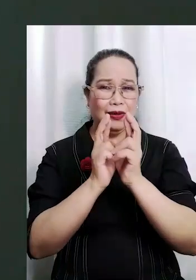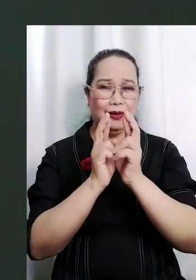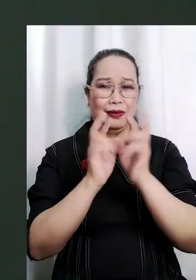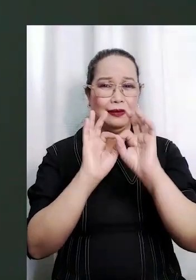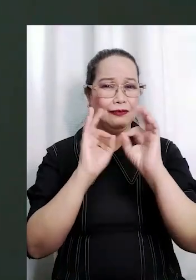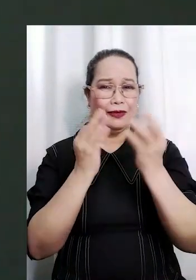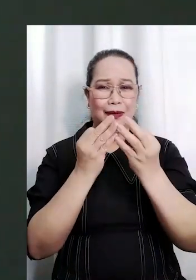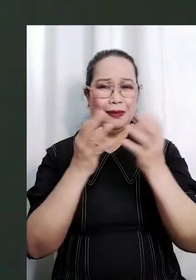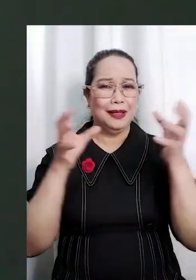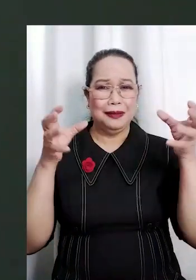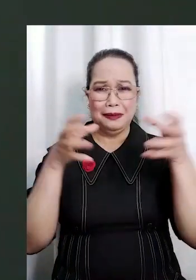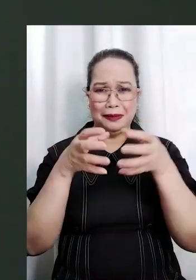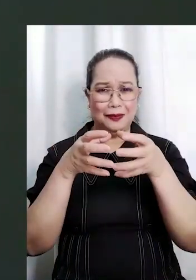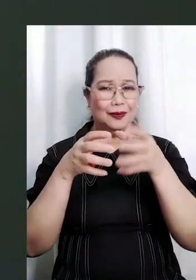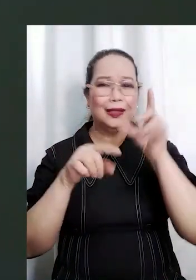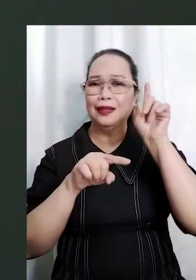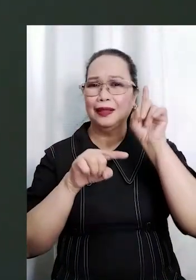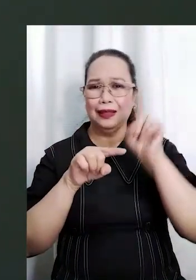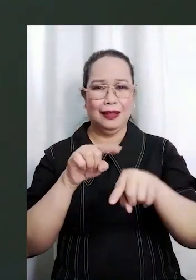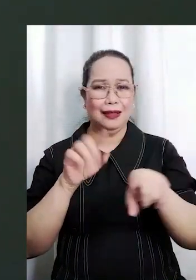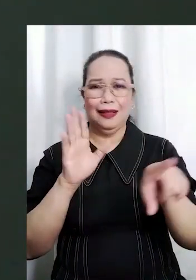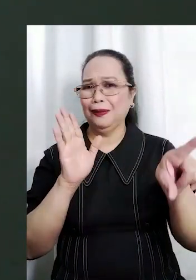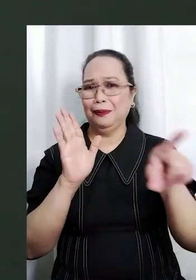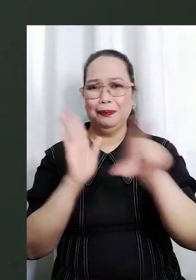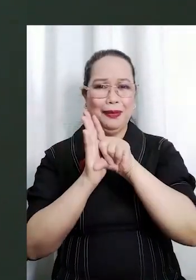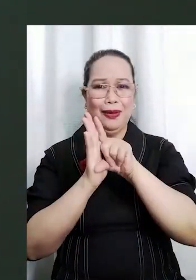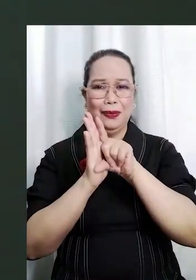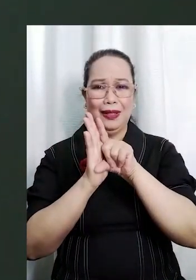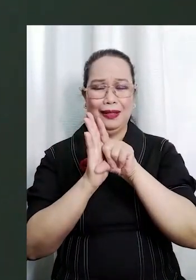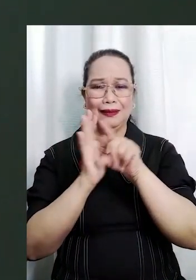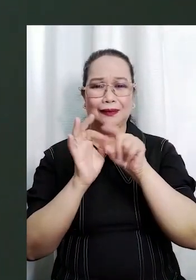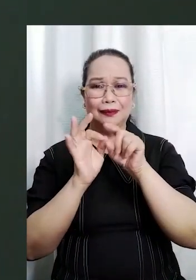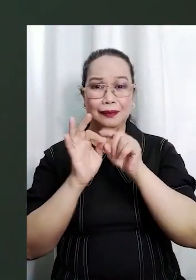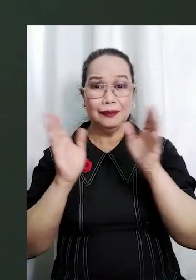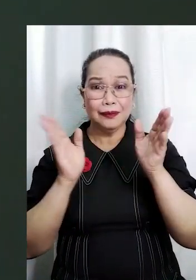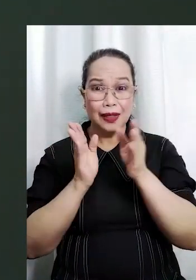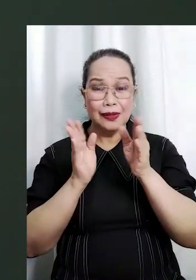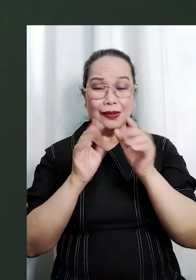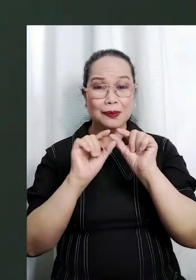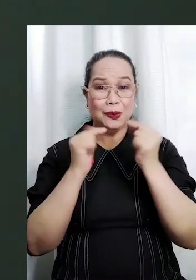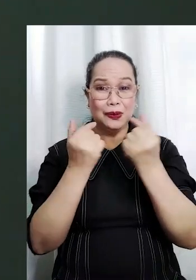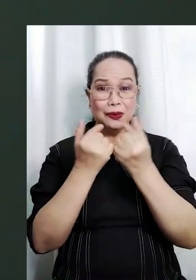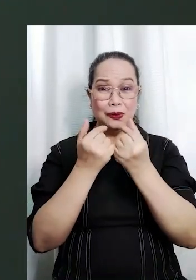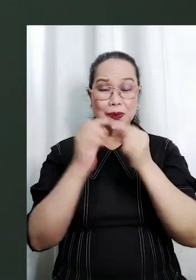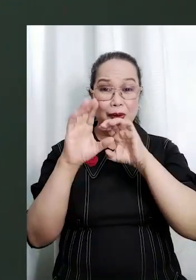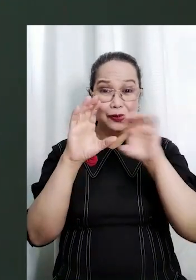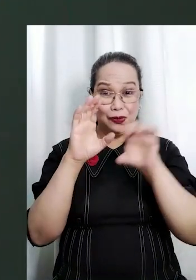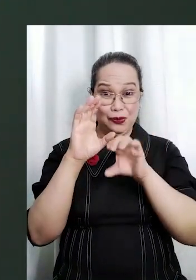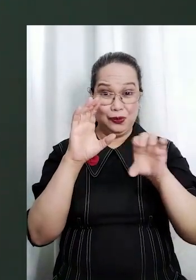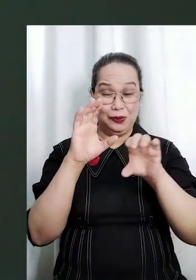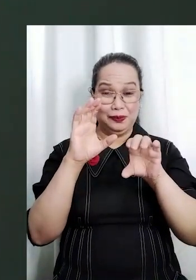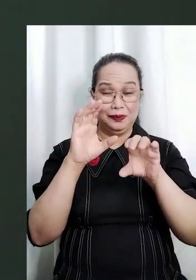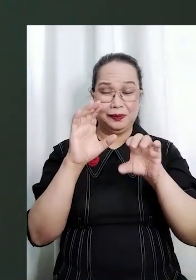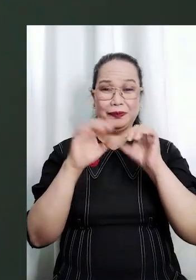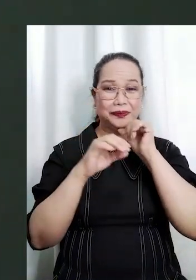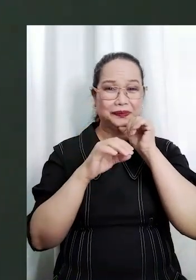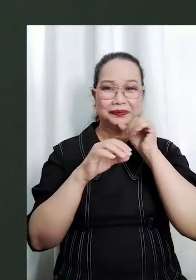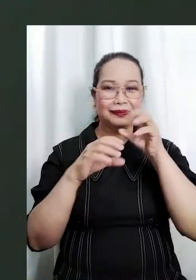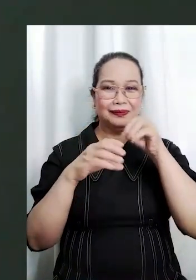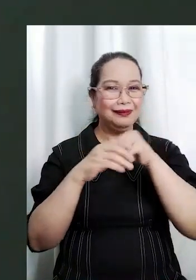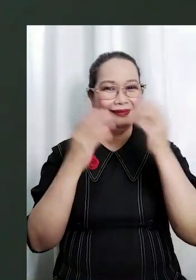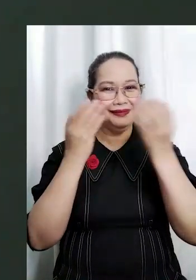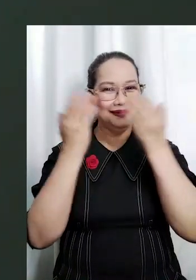tayo makapag-gather, yung mga ilang small group parties natin e sa Zoom na lang. At hindi